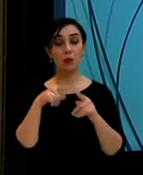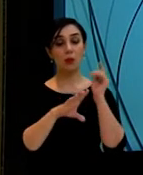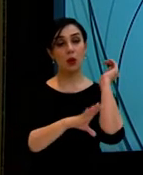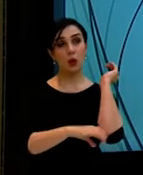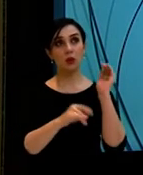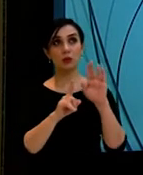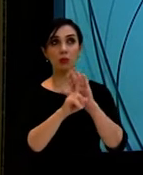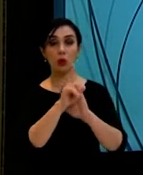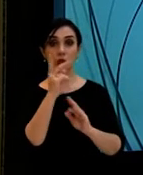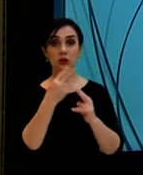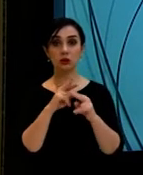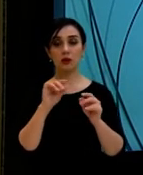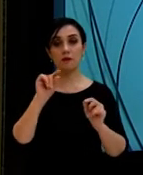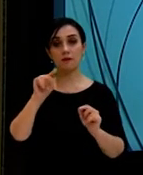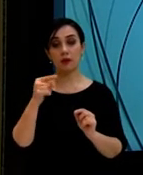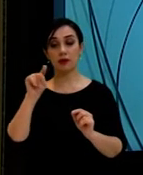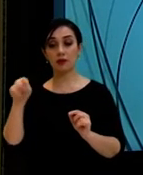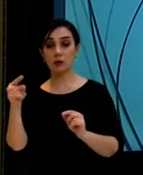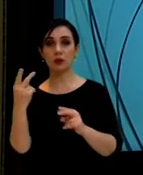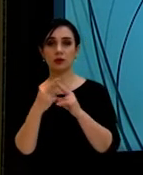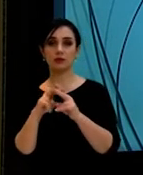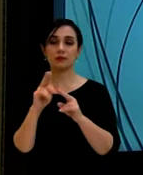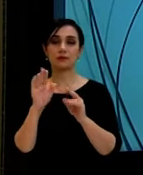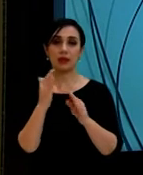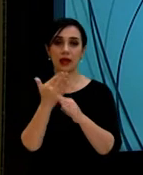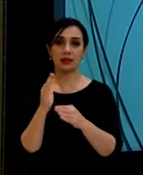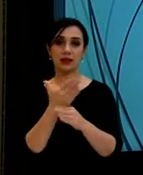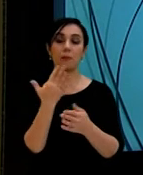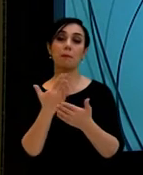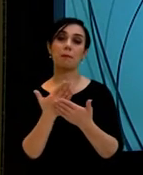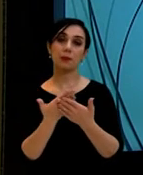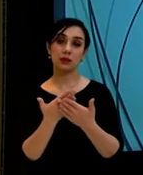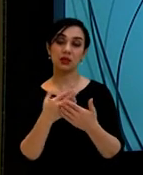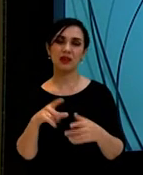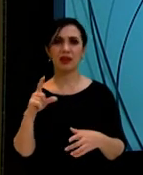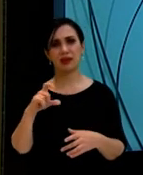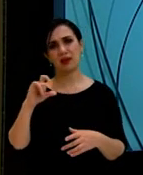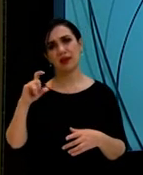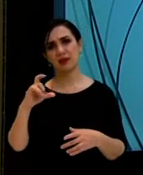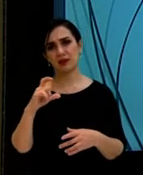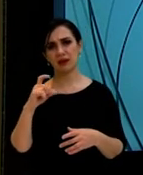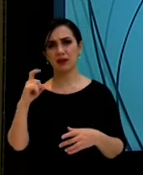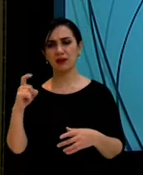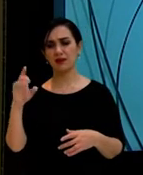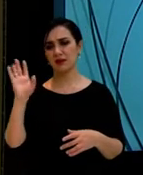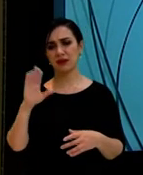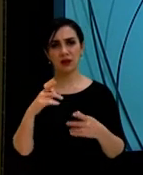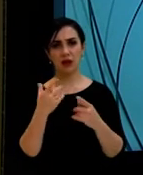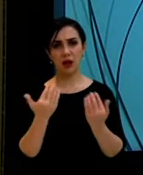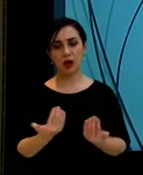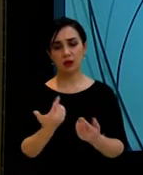oxiri va boshida kelganda virgul bilan ajratiladi. Mana misol. Eh, hayot naqadar